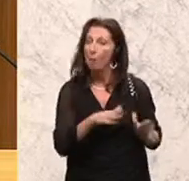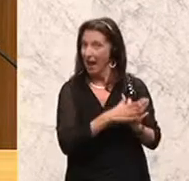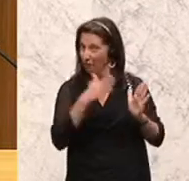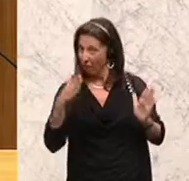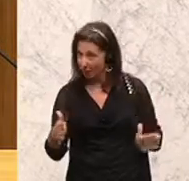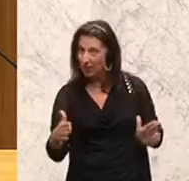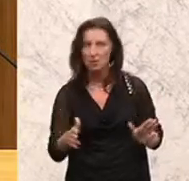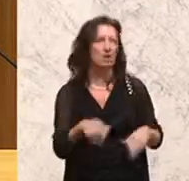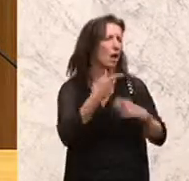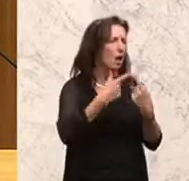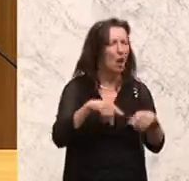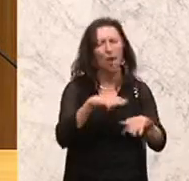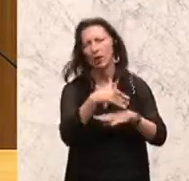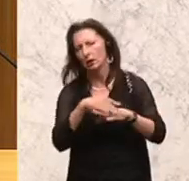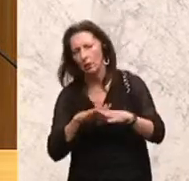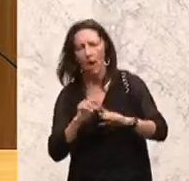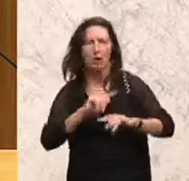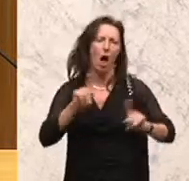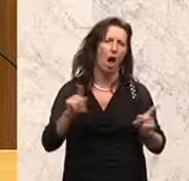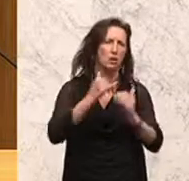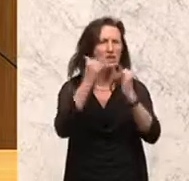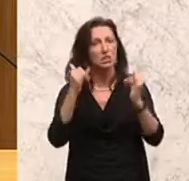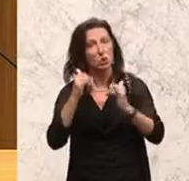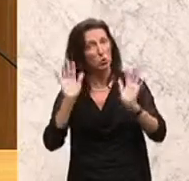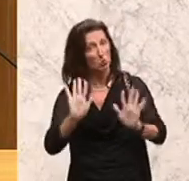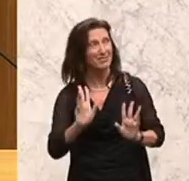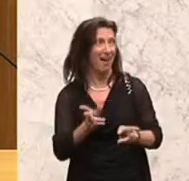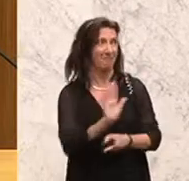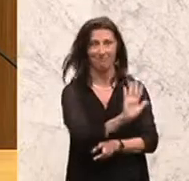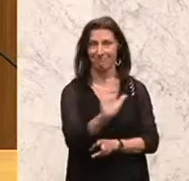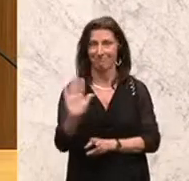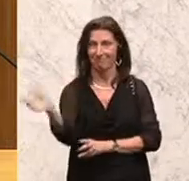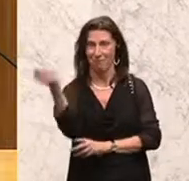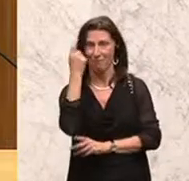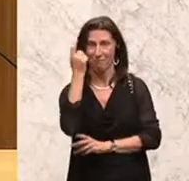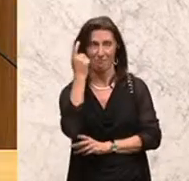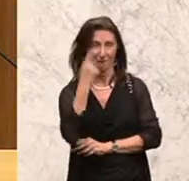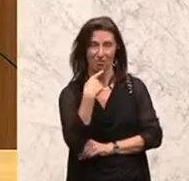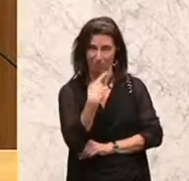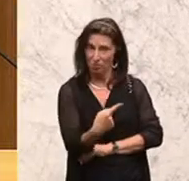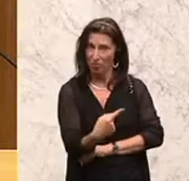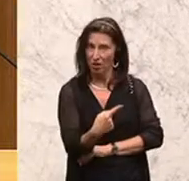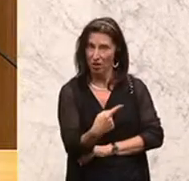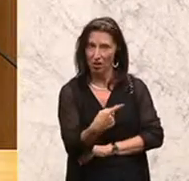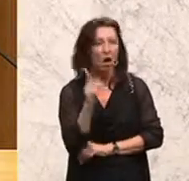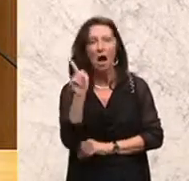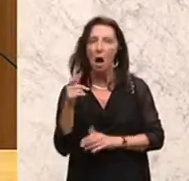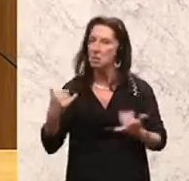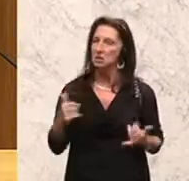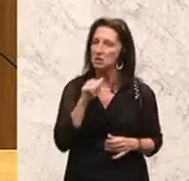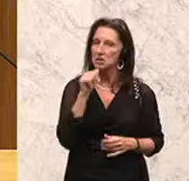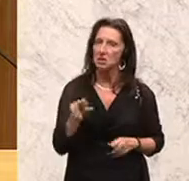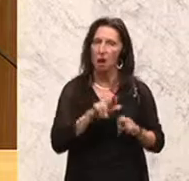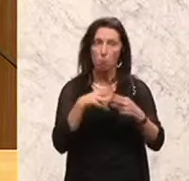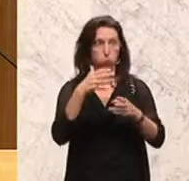Länder, Gemeinden und andere Institutionen dazu äußern können. Ganz bewusst wird keine Ausschussbegutachtung gemacht. Bei einem Bundesverfassungsgesetz, wo in